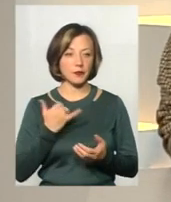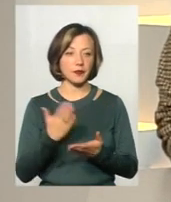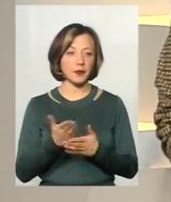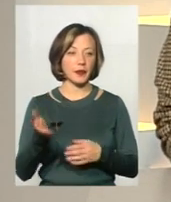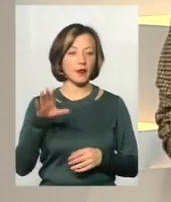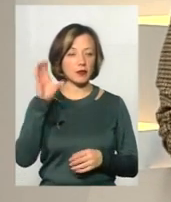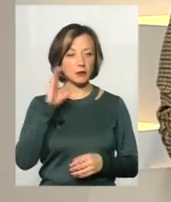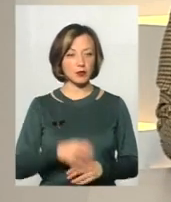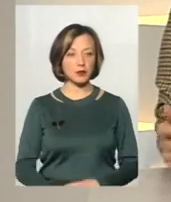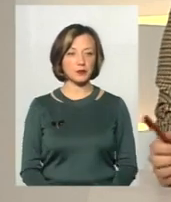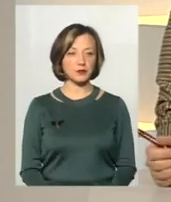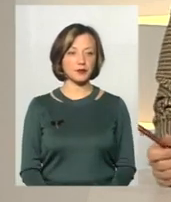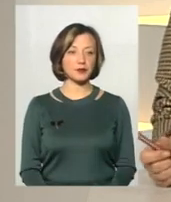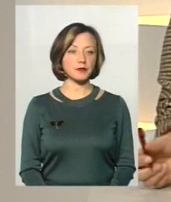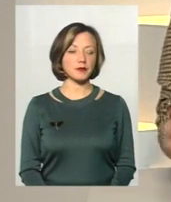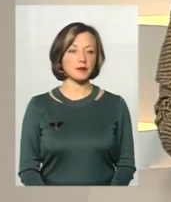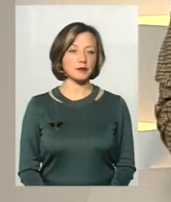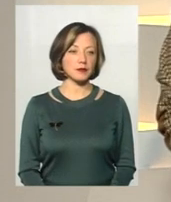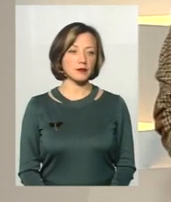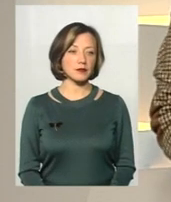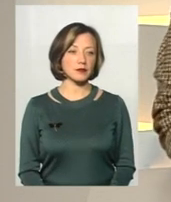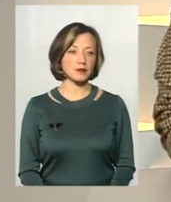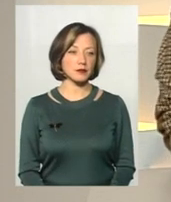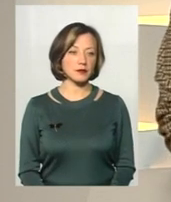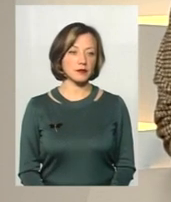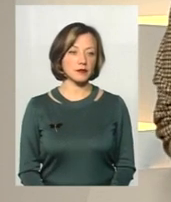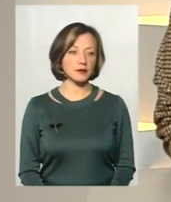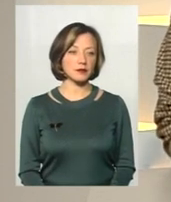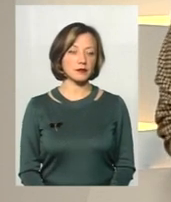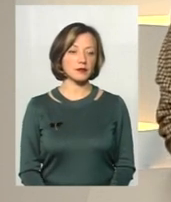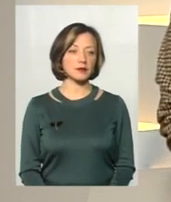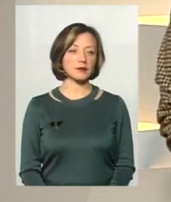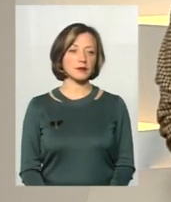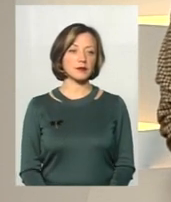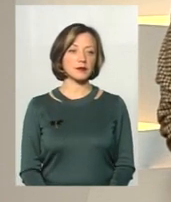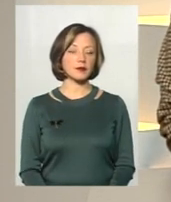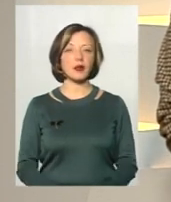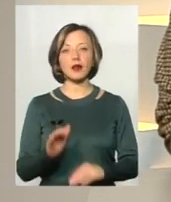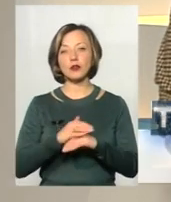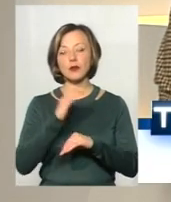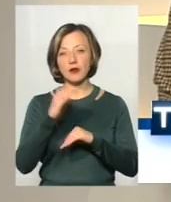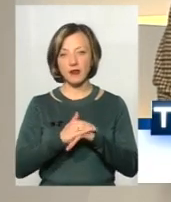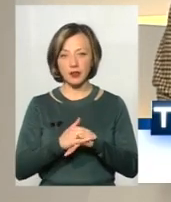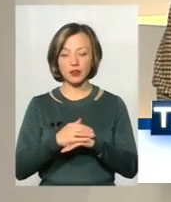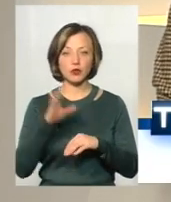давайте запитаємо, кого... За кого ми будемо зараз говорити? За котів чи собак? За собак. Добрий вечір, ви в